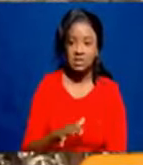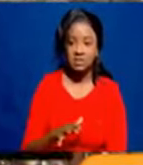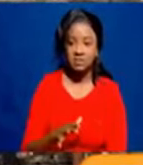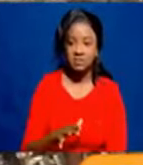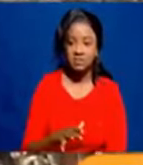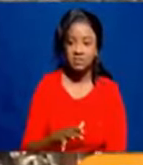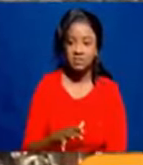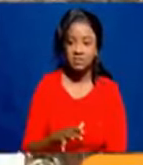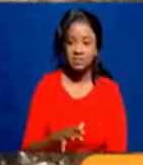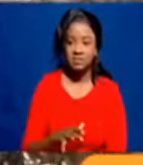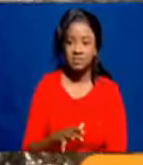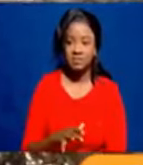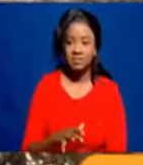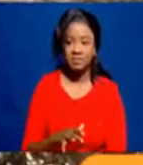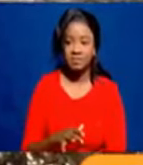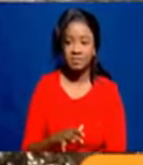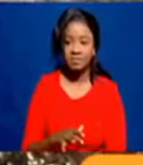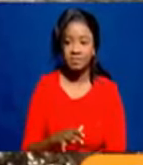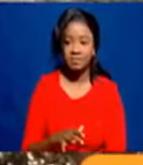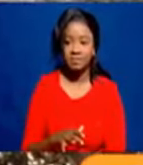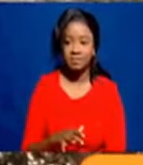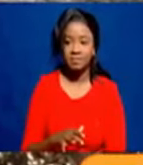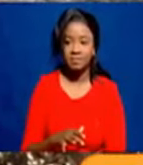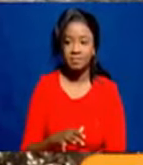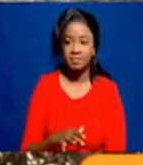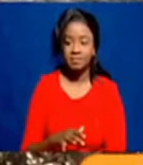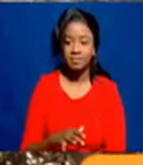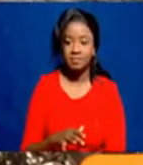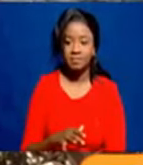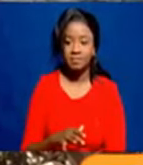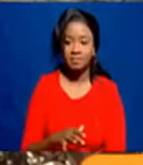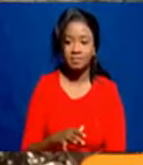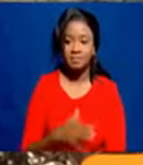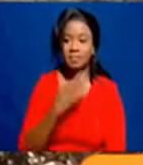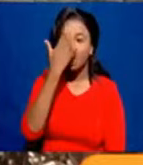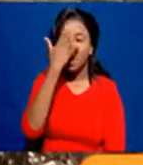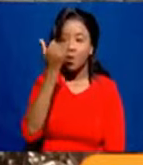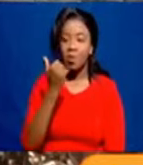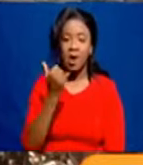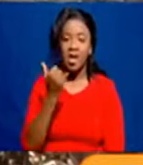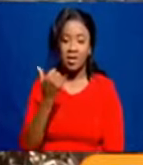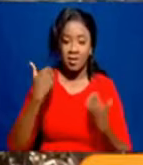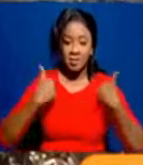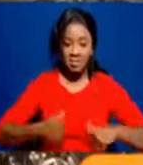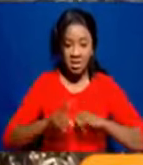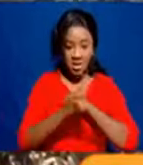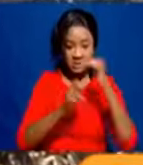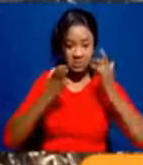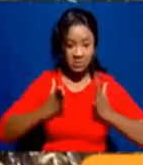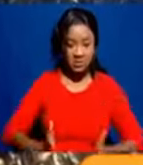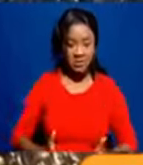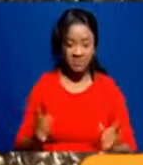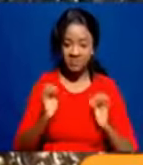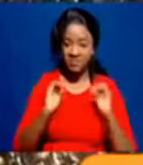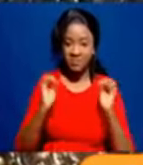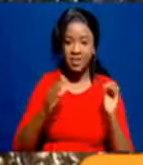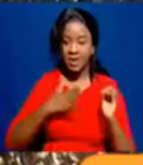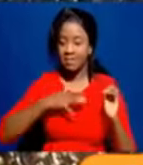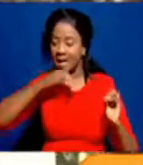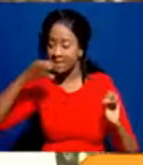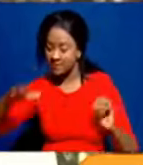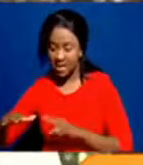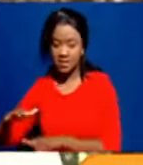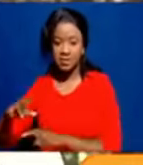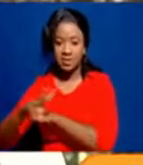naomba msamaha, nisamewa kwa sababu mimi si mwisi, ni mtoto